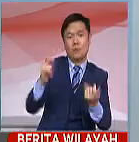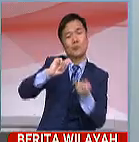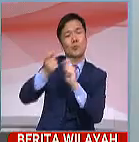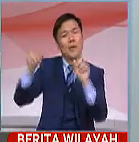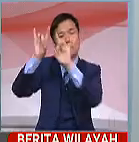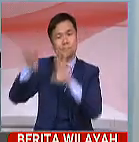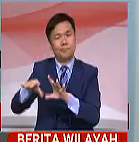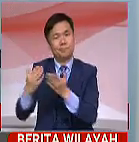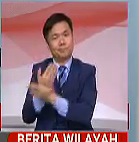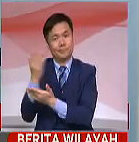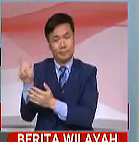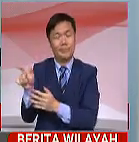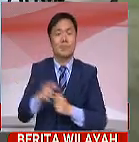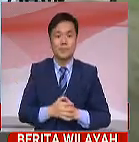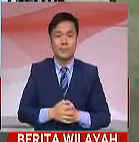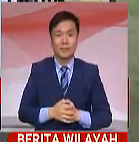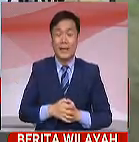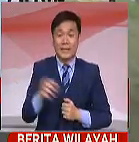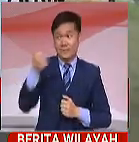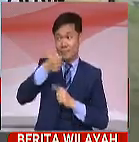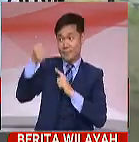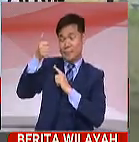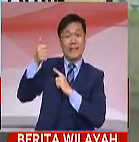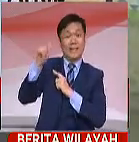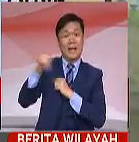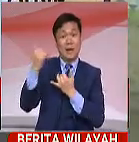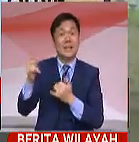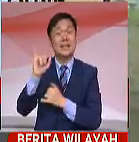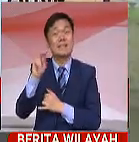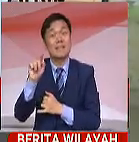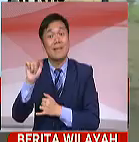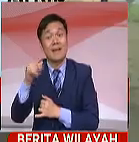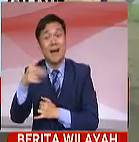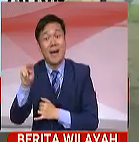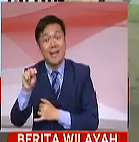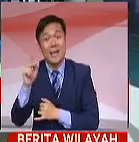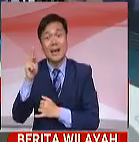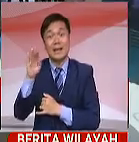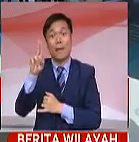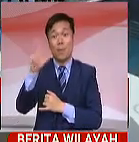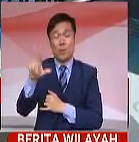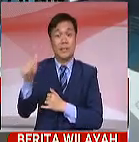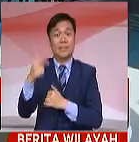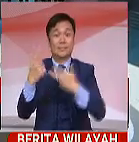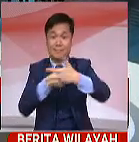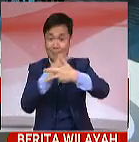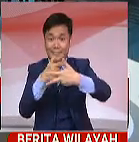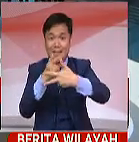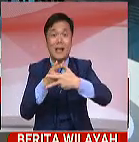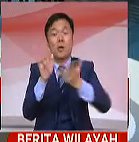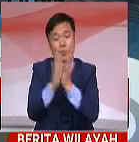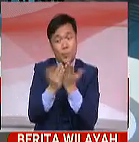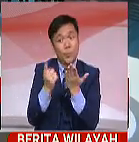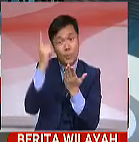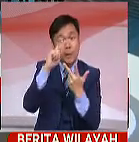Menurut Menteri Tugas-Tugas Khas Datuk Muhammad Arifin Muhammad Arif, ujian imtihan qabul hanya melibatkan tiga subjek teras iaitu Al-Quran,